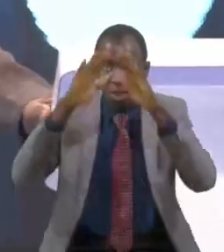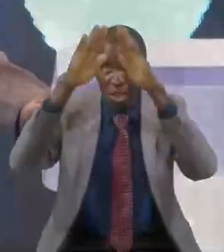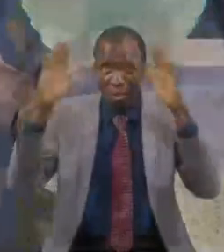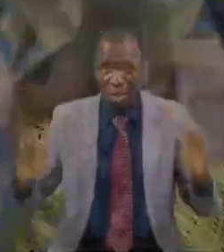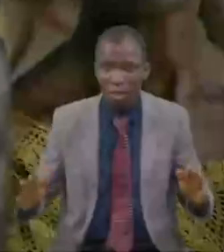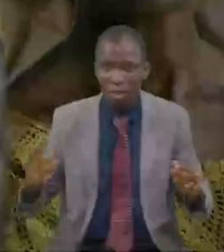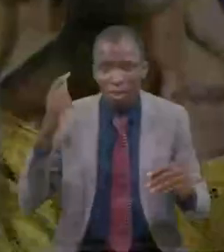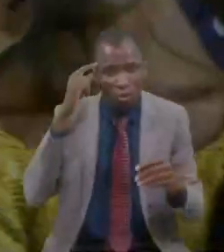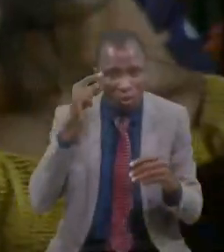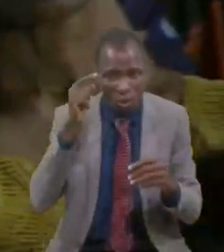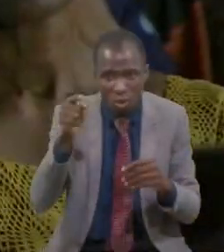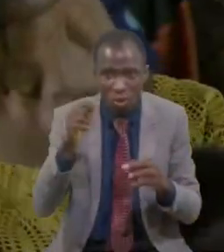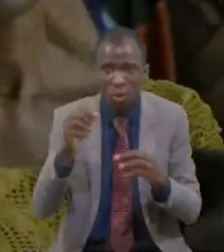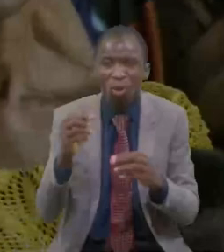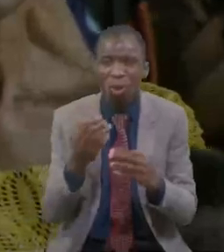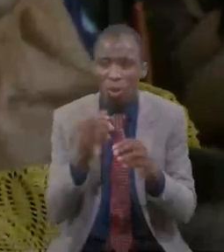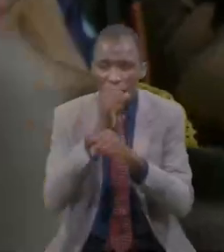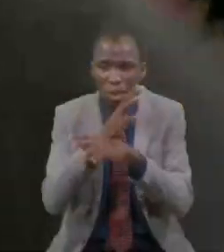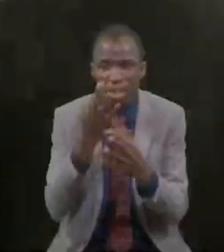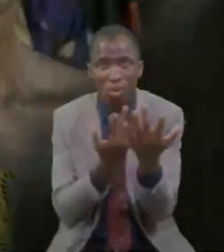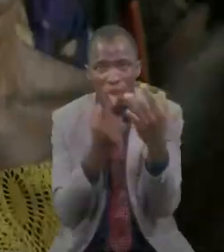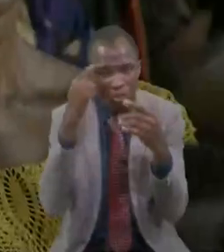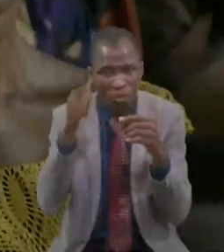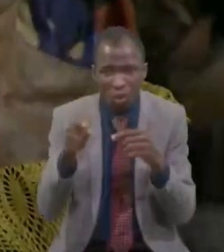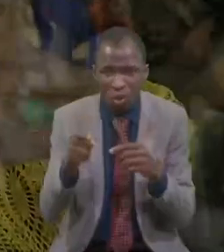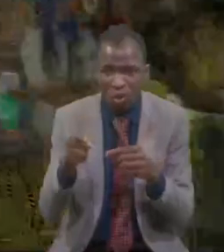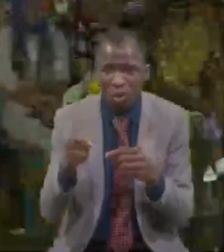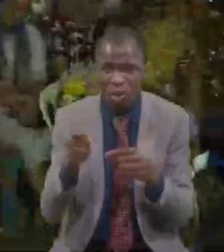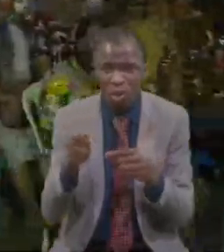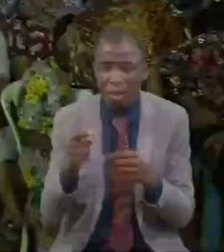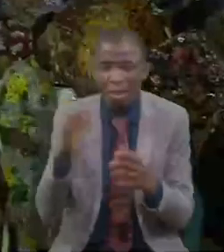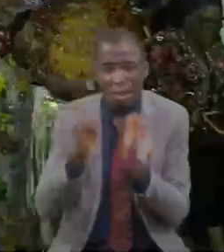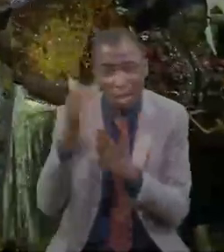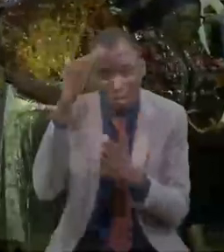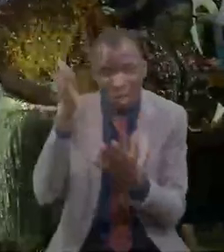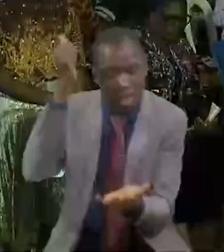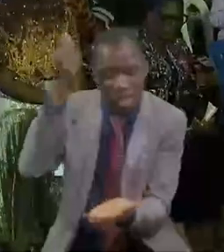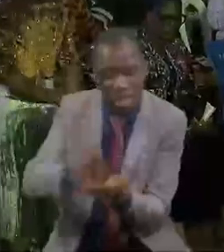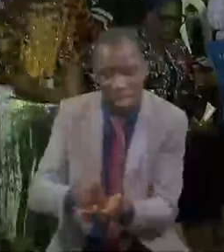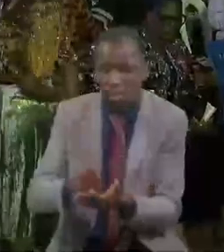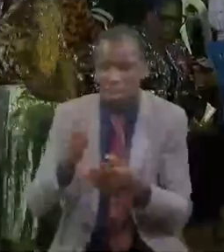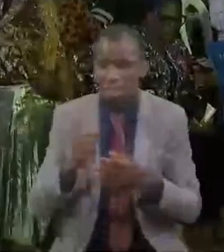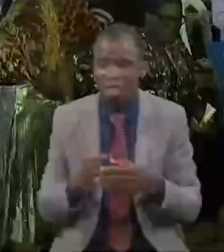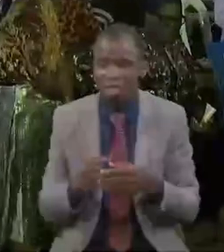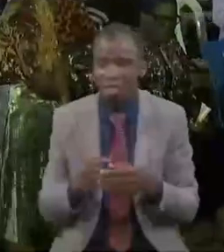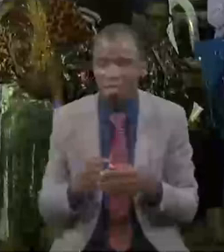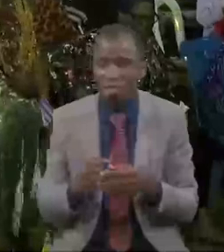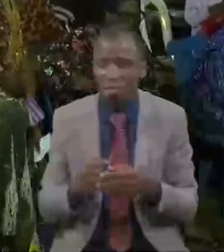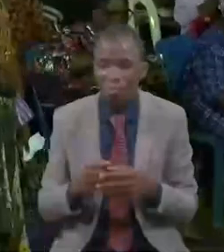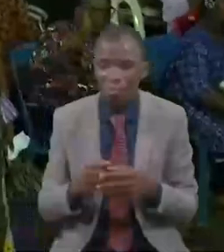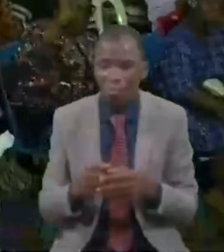pour vous c'est l'amine que vous avez pour la la demeure qui vous attend